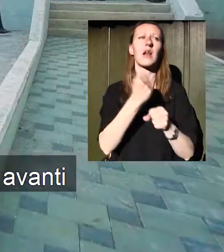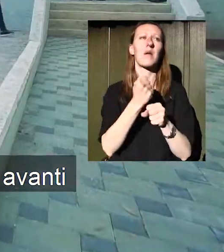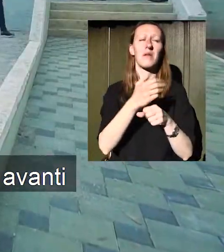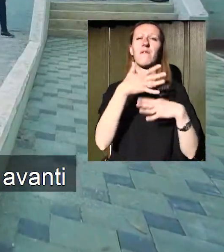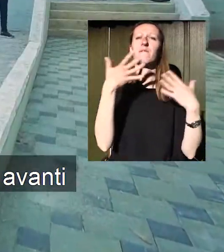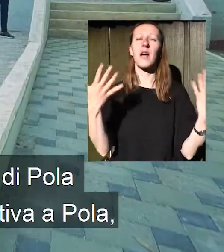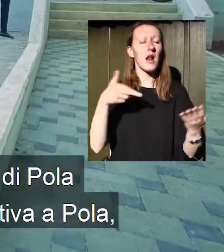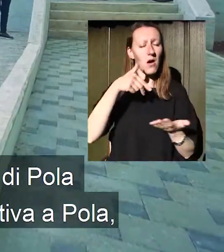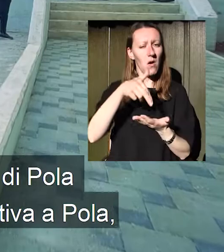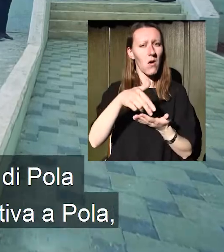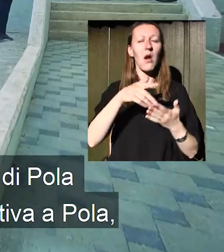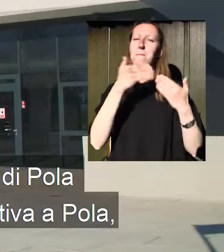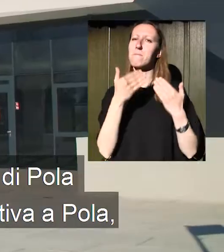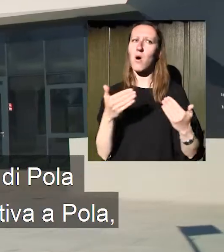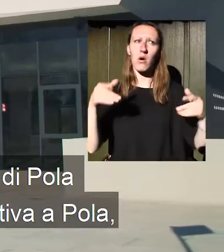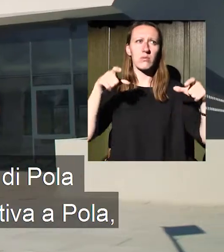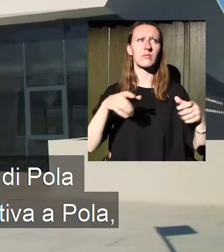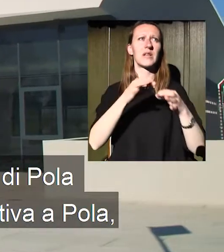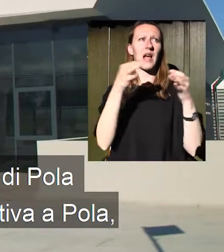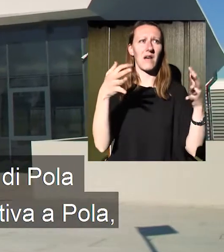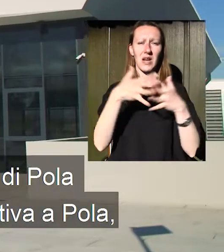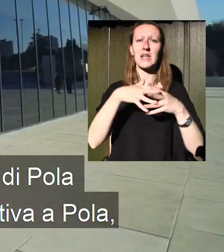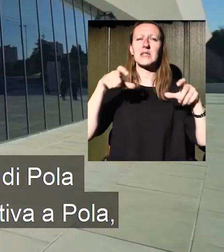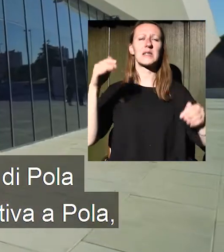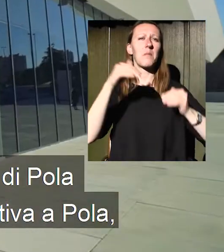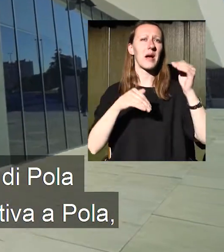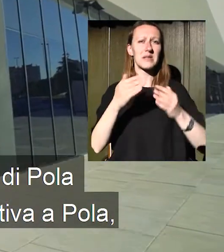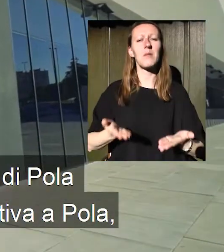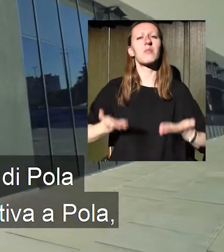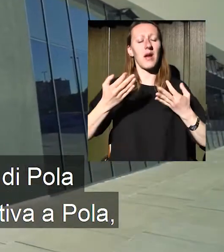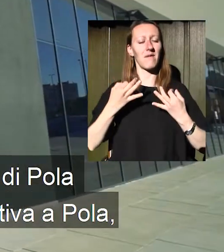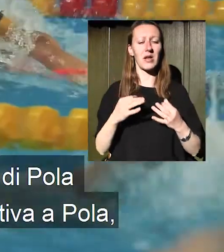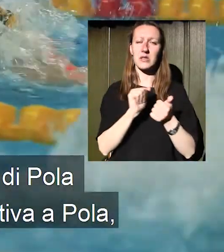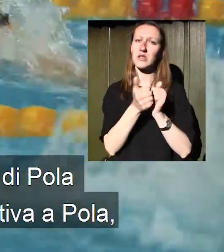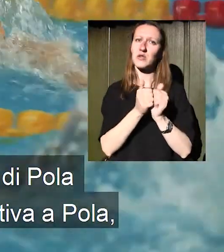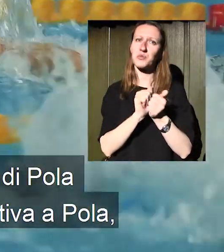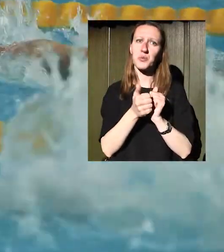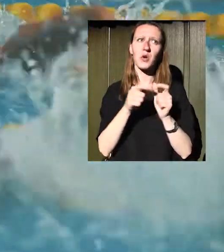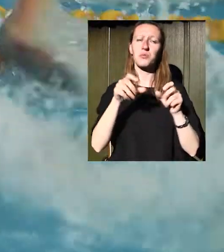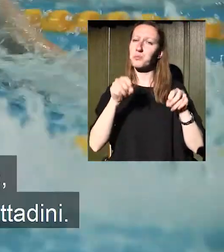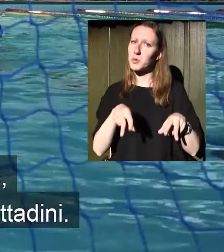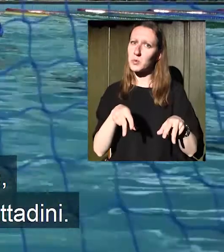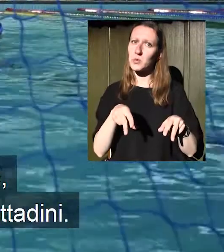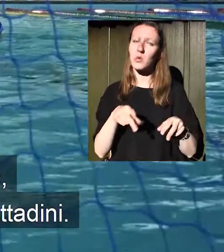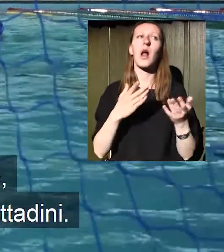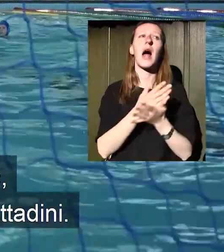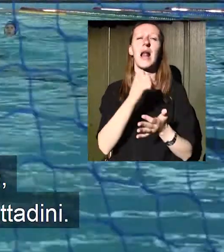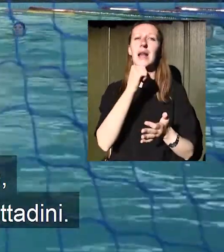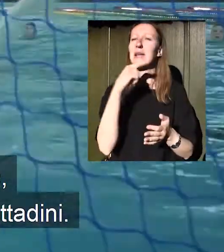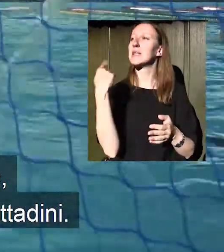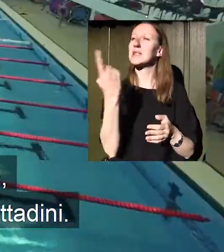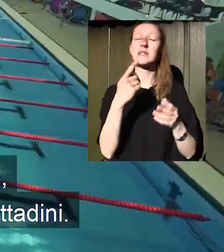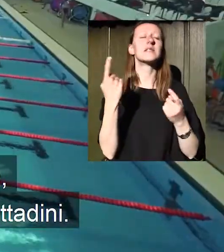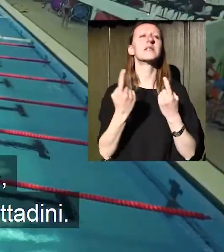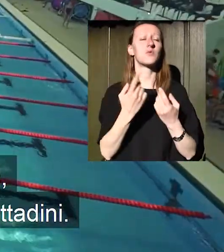značajan iskorak. Moderan kompleks javnih gradskih bazena podigao je standard sportske infrastrukture u Puli, ali i generalno